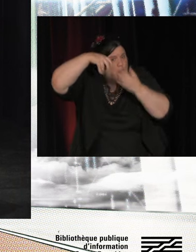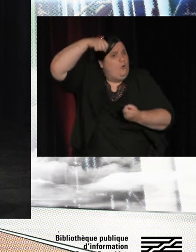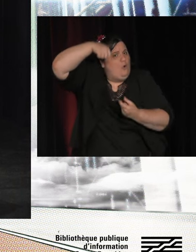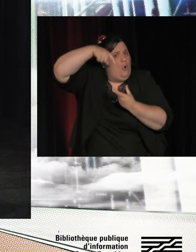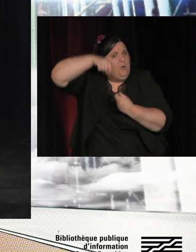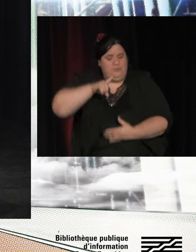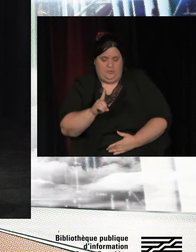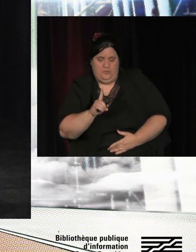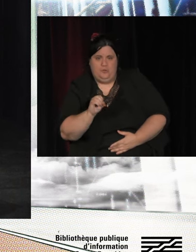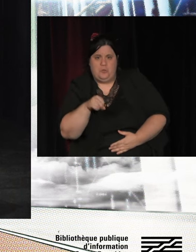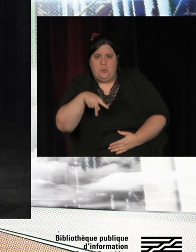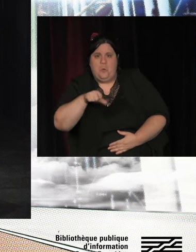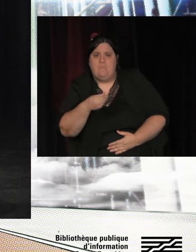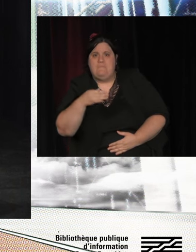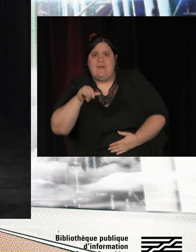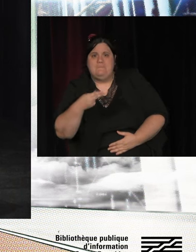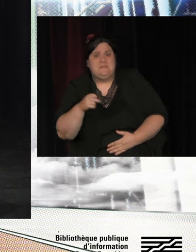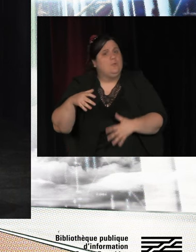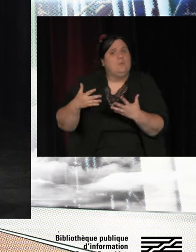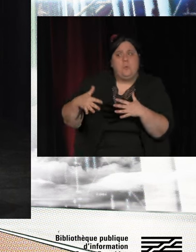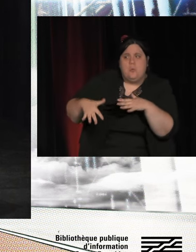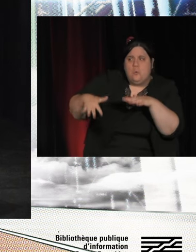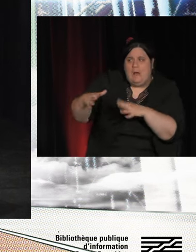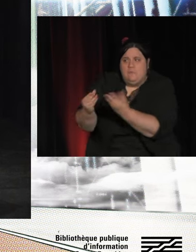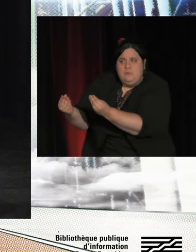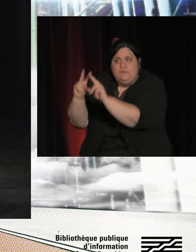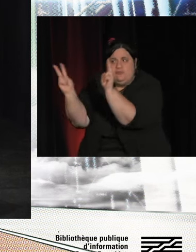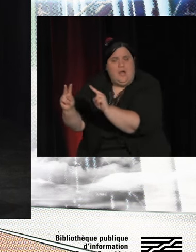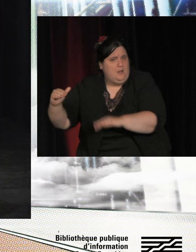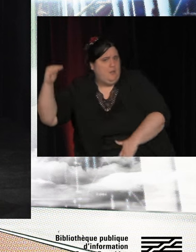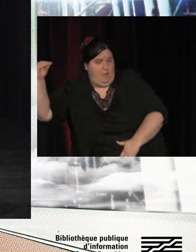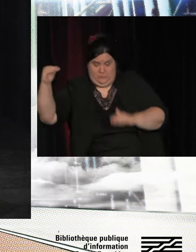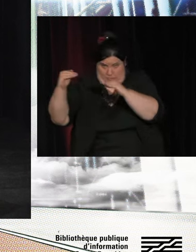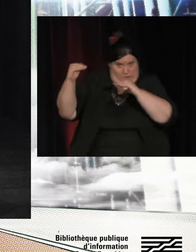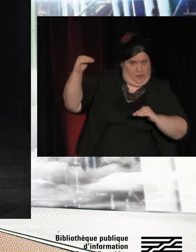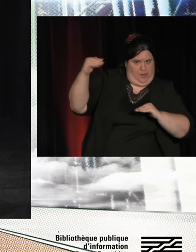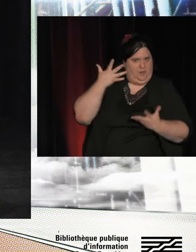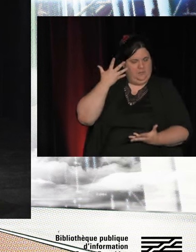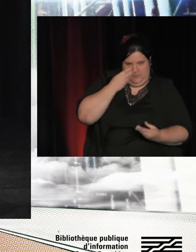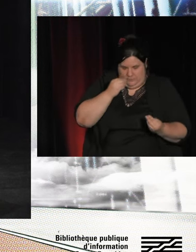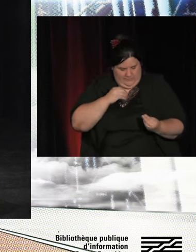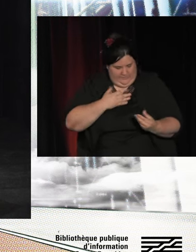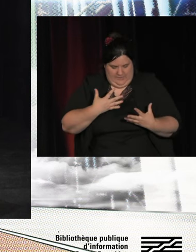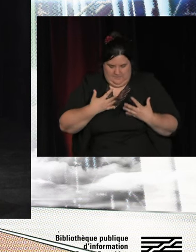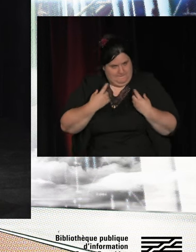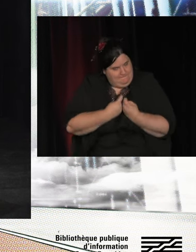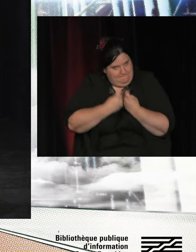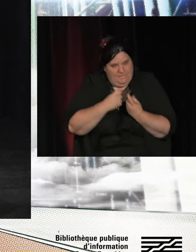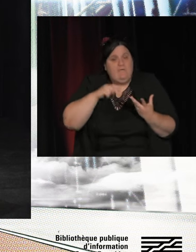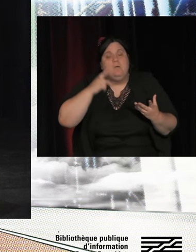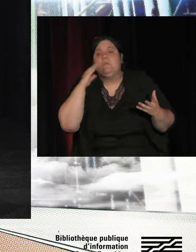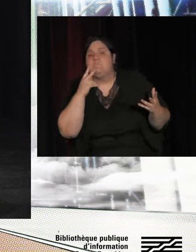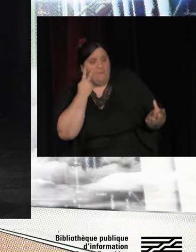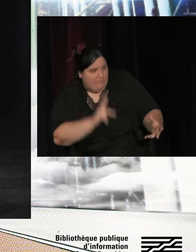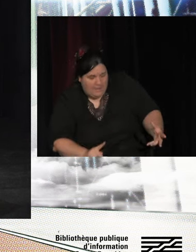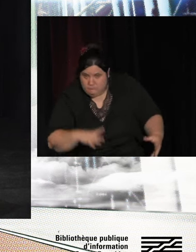besoin d'être constamment stimulé pour continuer à faire les choses que tu dois faire. Donc parfois, si les choses ne sont pas sous mes yeux, je vais les oublier. Je vais